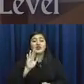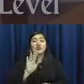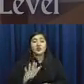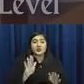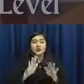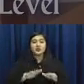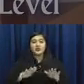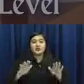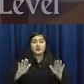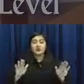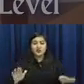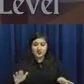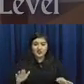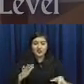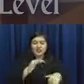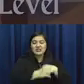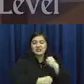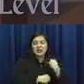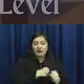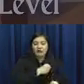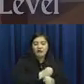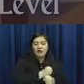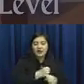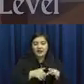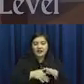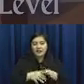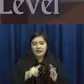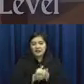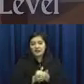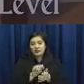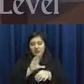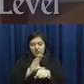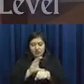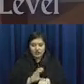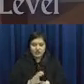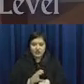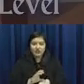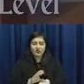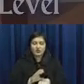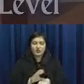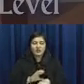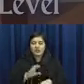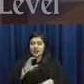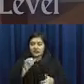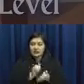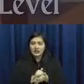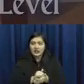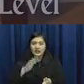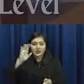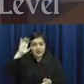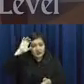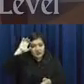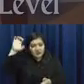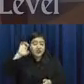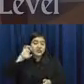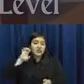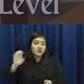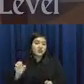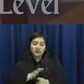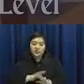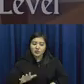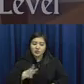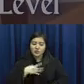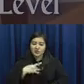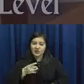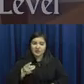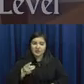kailanman hindi niya ginusto. Pero nandiyan dyan siya, bakit? Wala ka na ama ng tahanan. Noong kung sabihin niyo, sinisisi ko kayo, sino